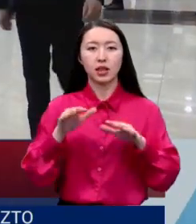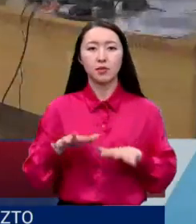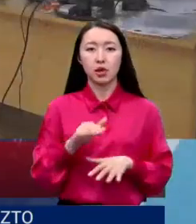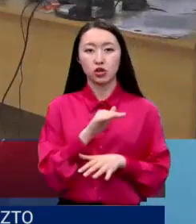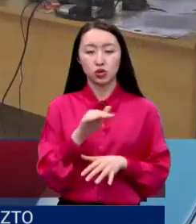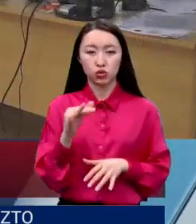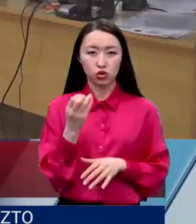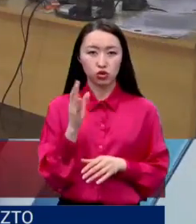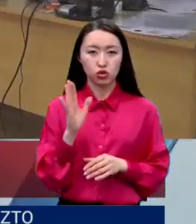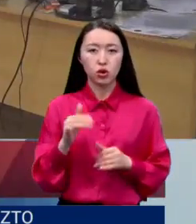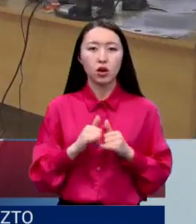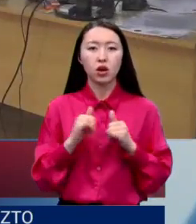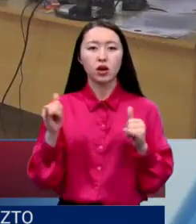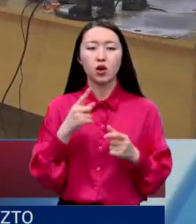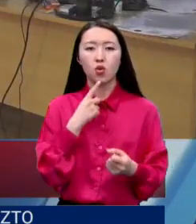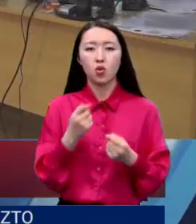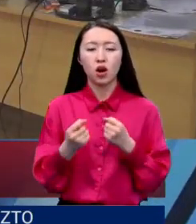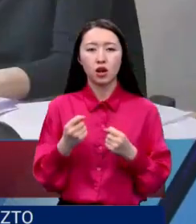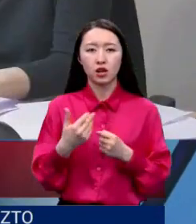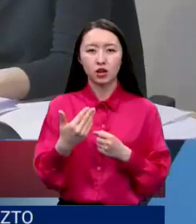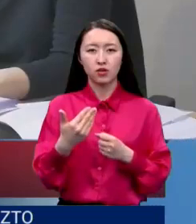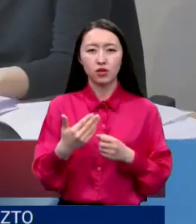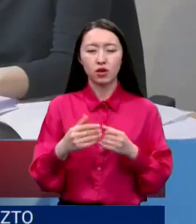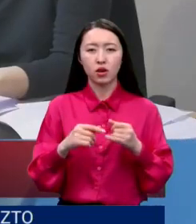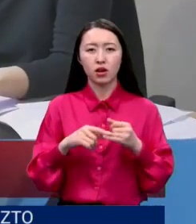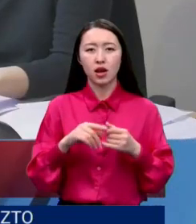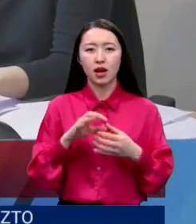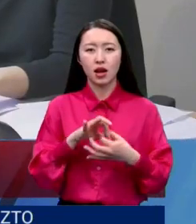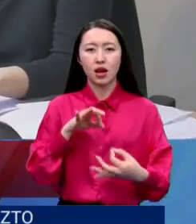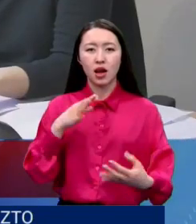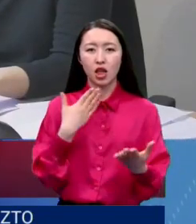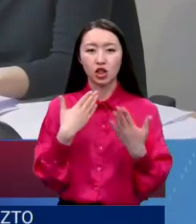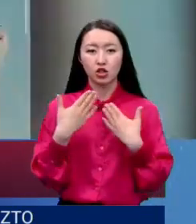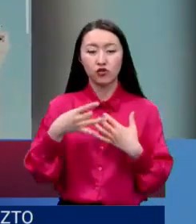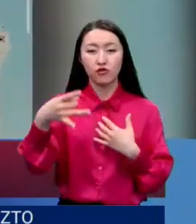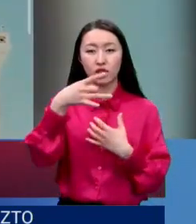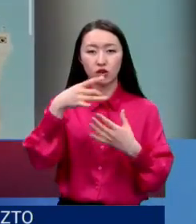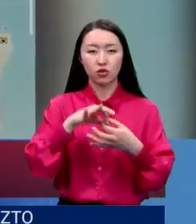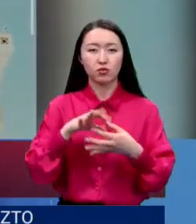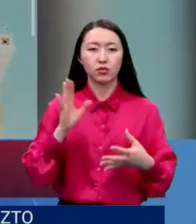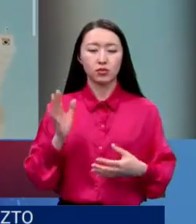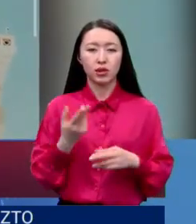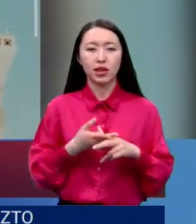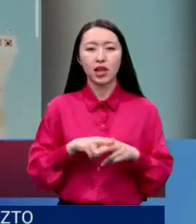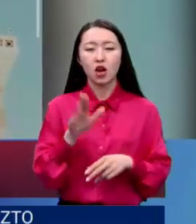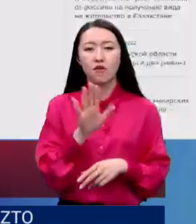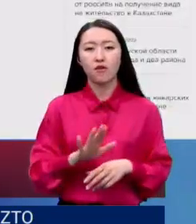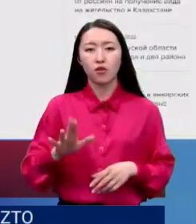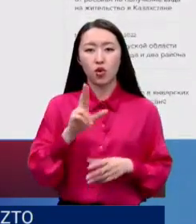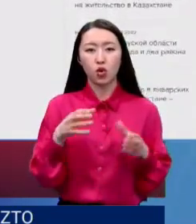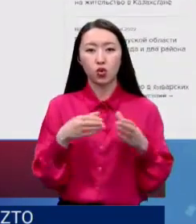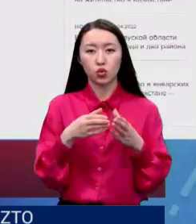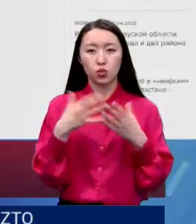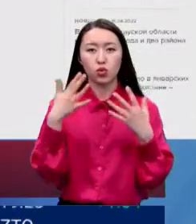а также разорвет зачастую укоренившиеся патрон-клиентские отношения в регионах. На этом фоне инициативные группы уже